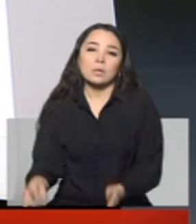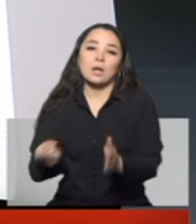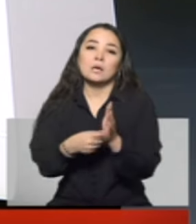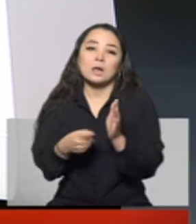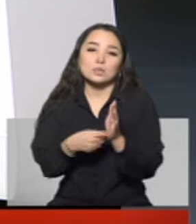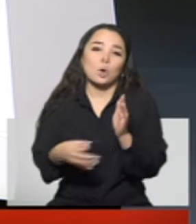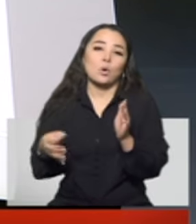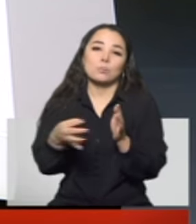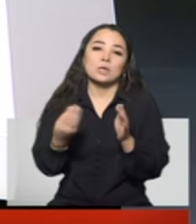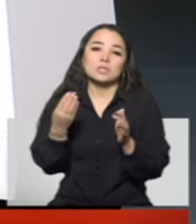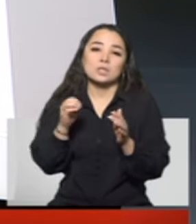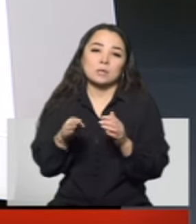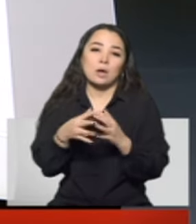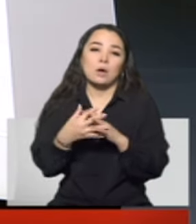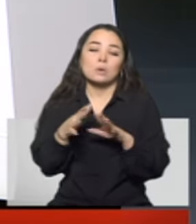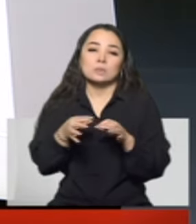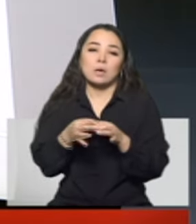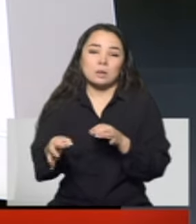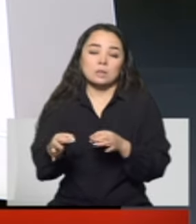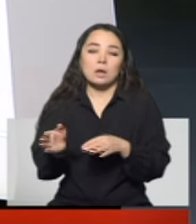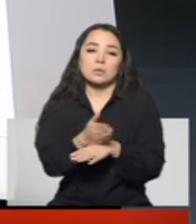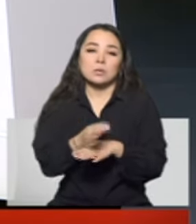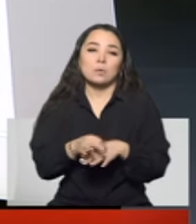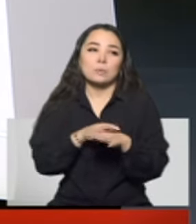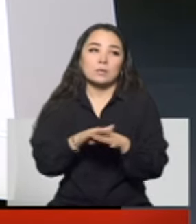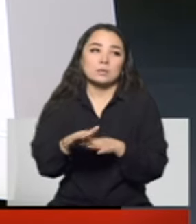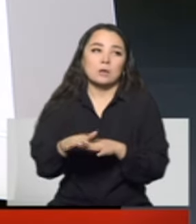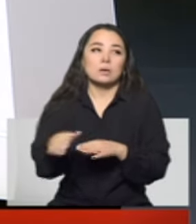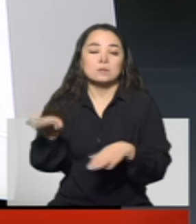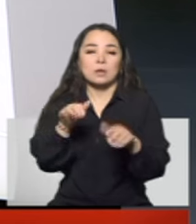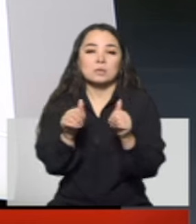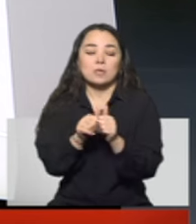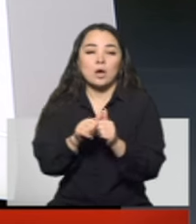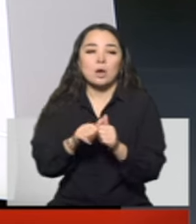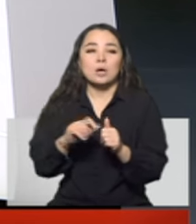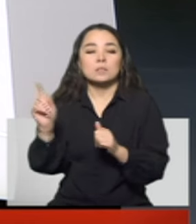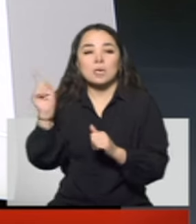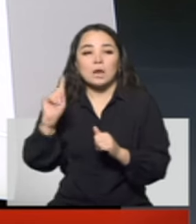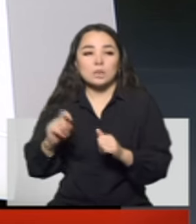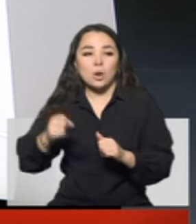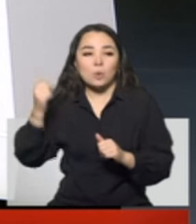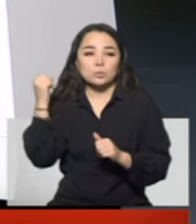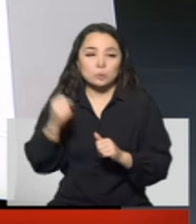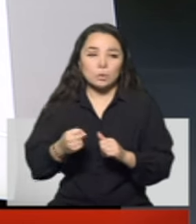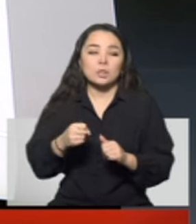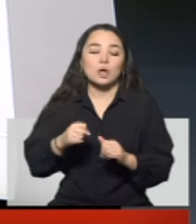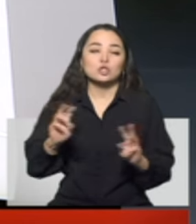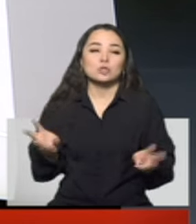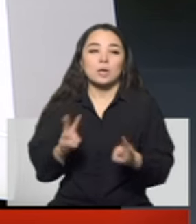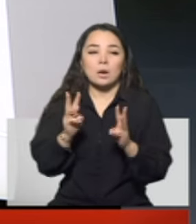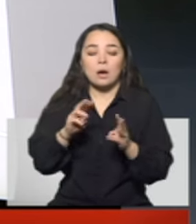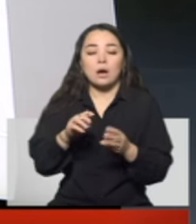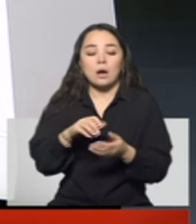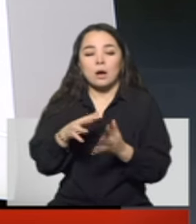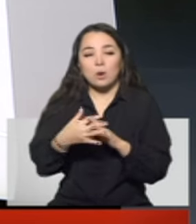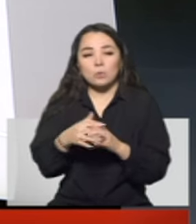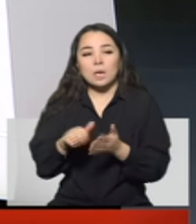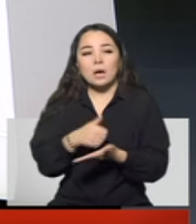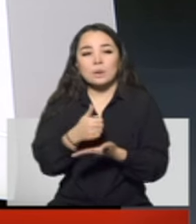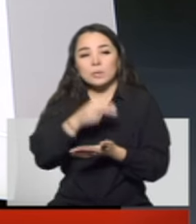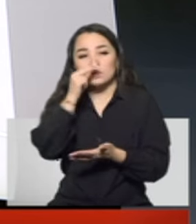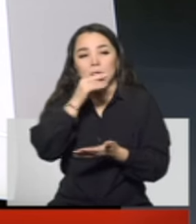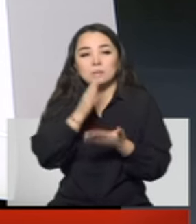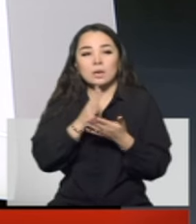Қарағанды облысы Шет ауданына қарасты Талда ауылында найзағайдан шыққан өрт үшін ауыл әкімдігі кінәлі деп танылды. Сот